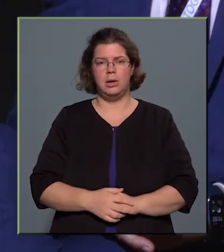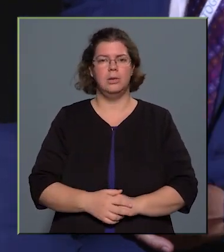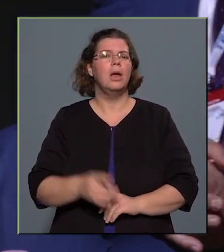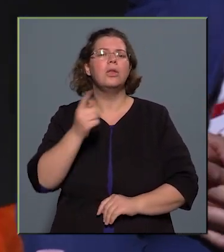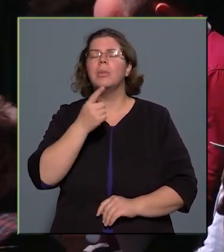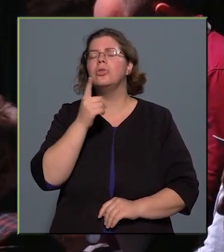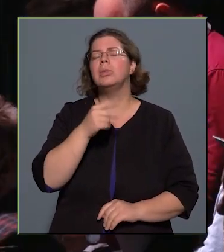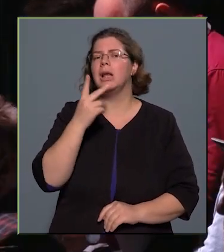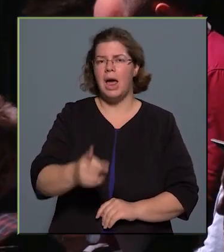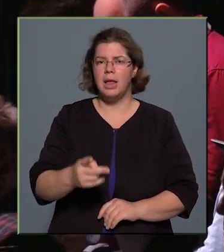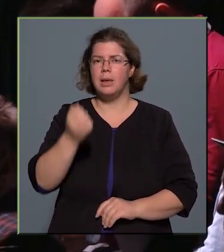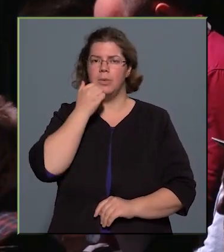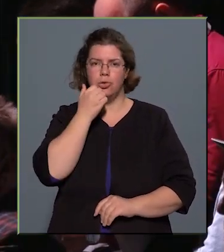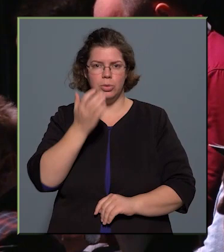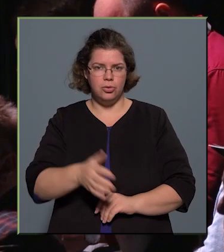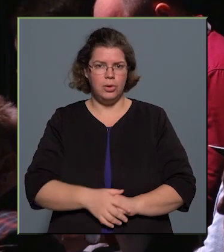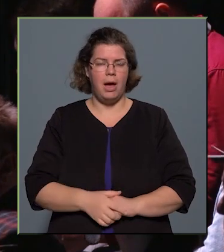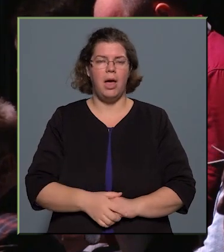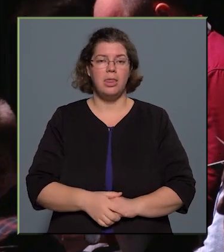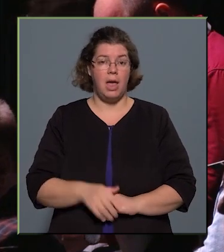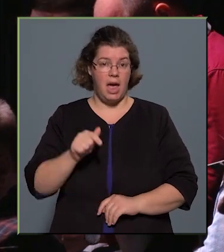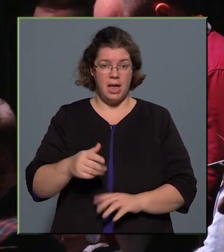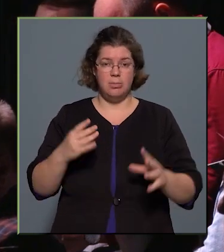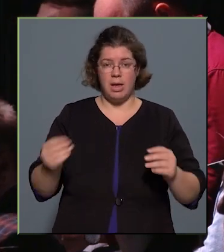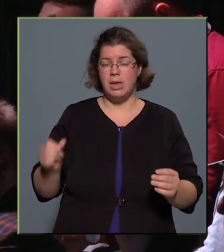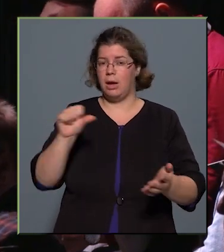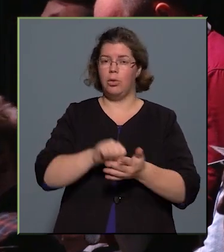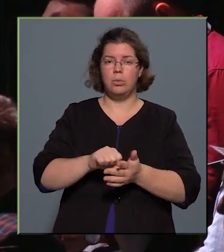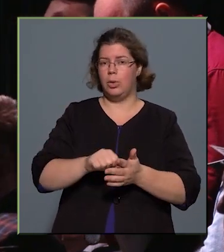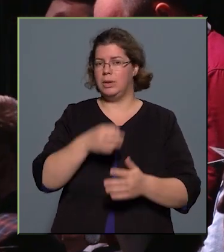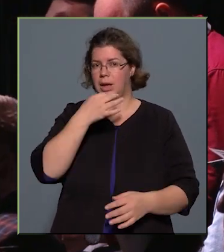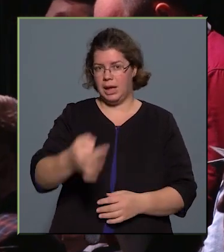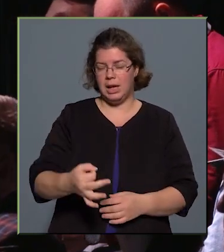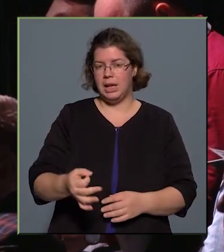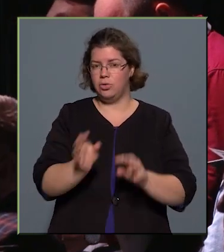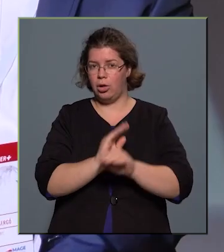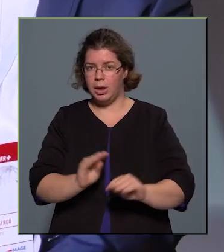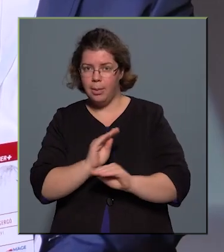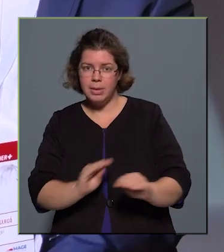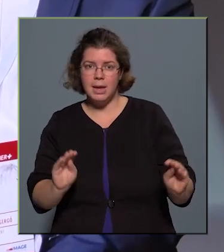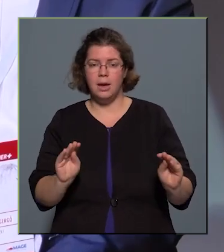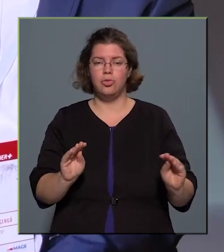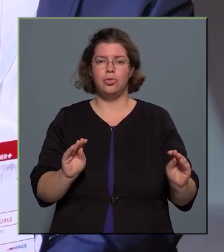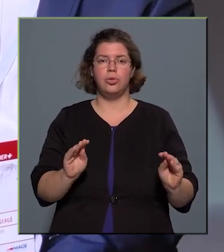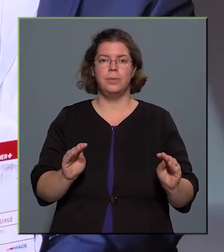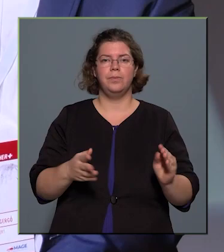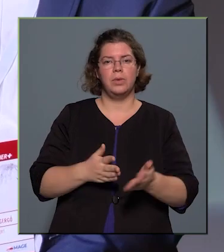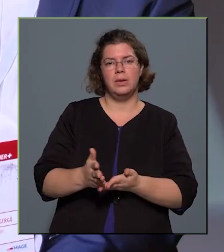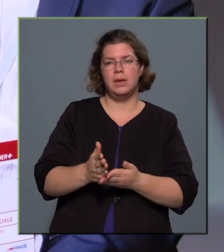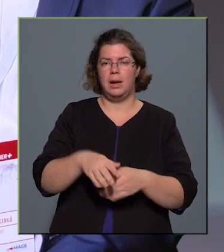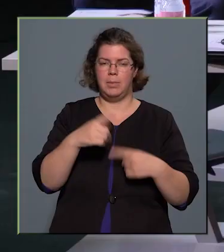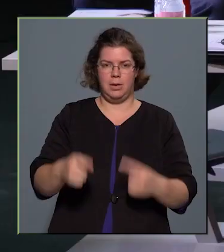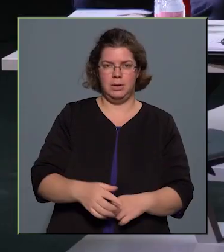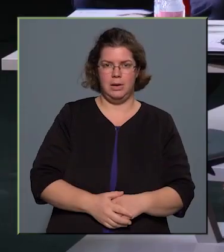látsz a Mitsubishinál? Ez mennyire központi kérdés? A képzés, az irány